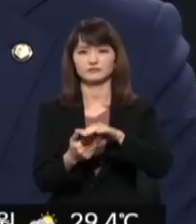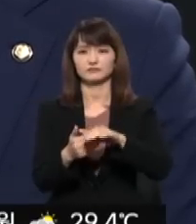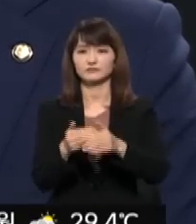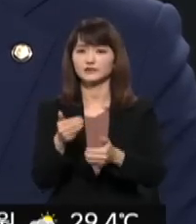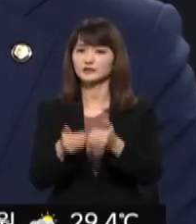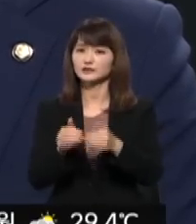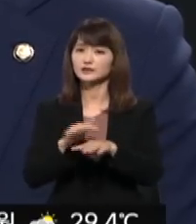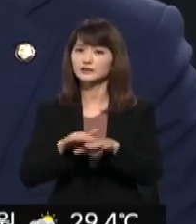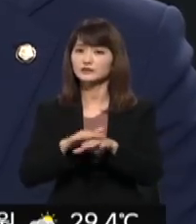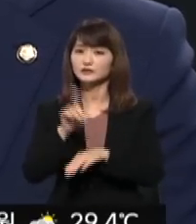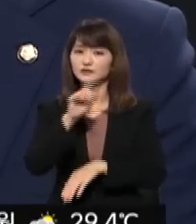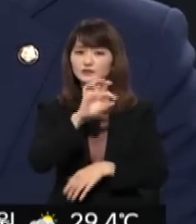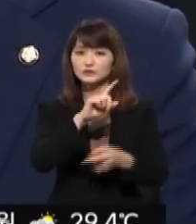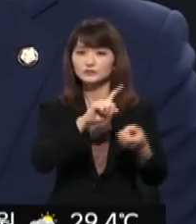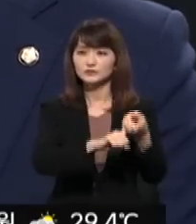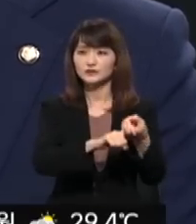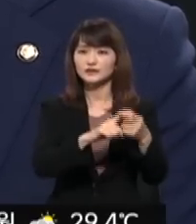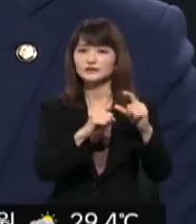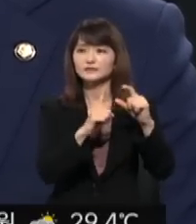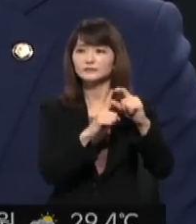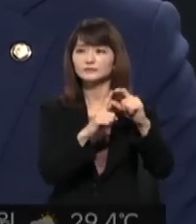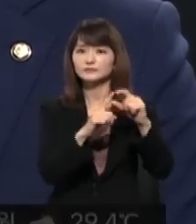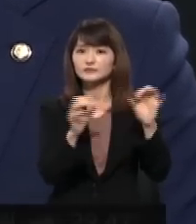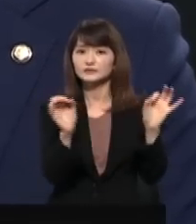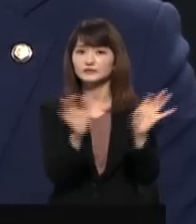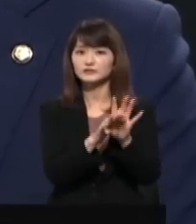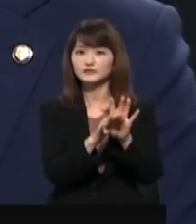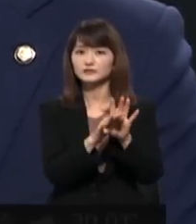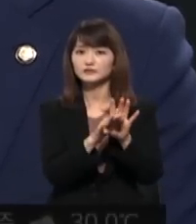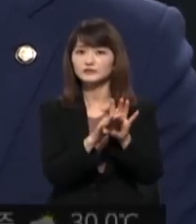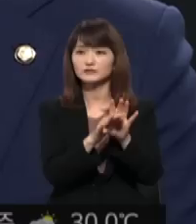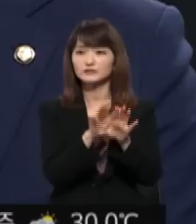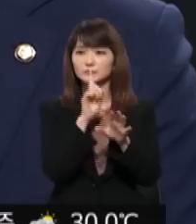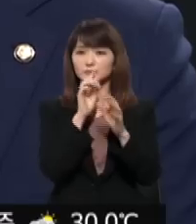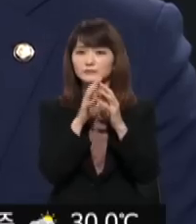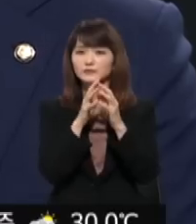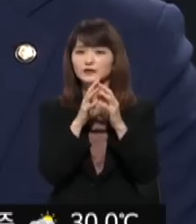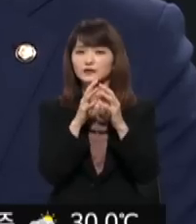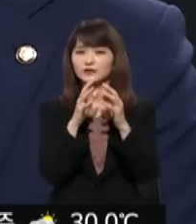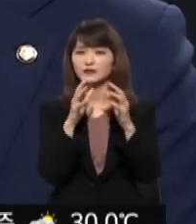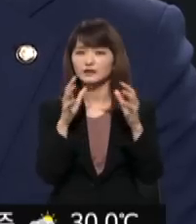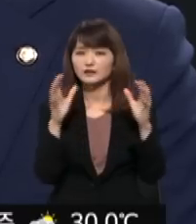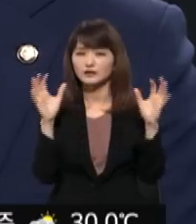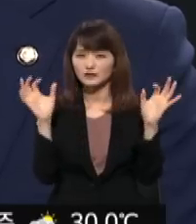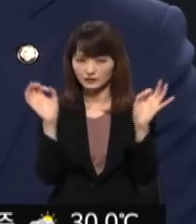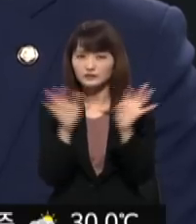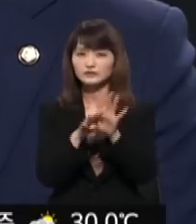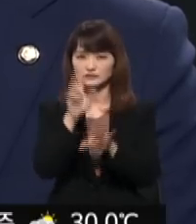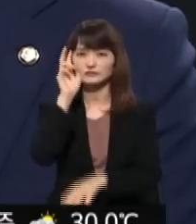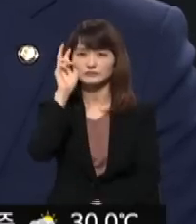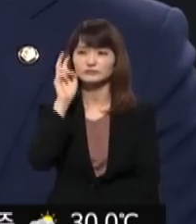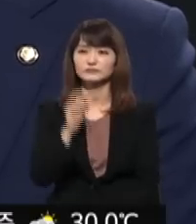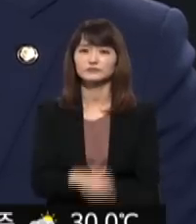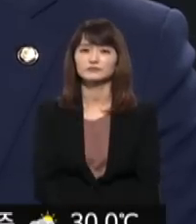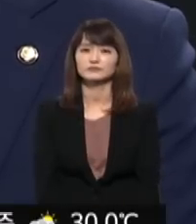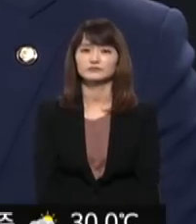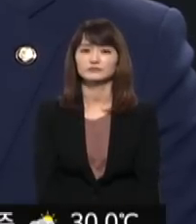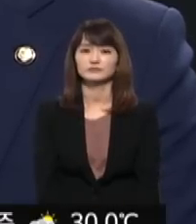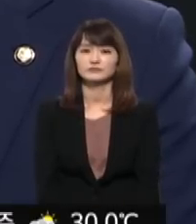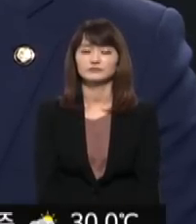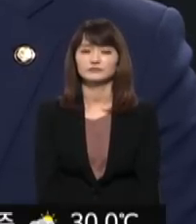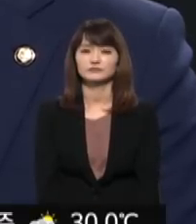사실 윤회관이라는 단어 자체가 없어져야만 이런 논란들을 더 만들지 않을 것이다 뭐 이렇게 보고 있습니다 근데 저는